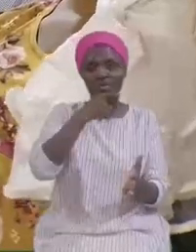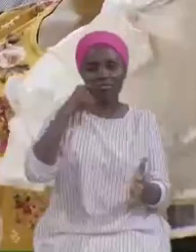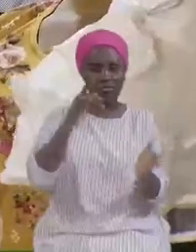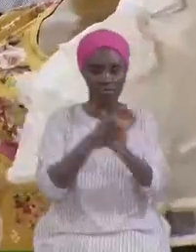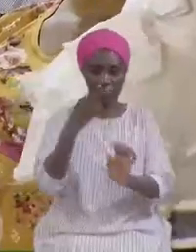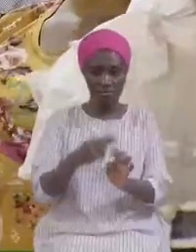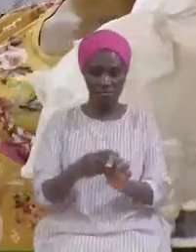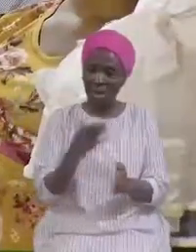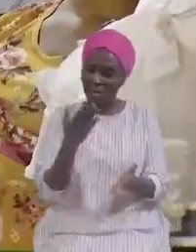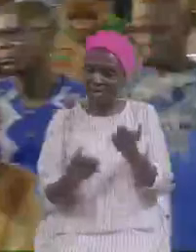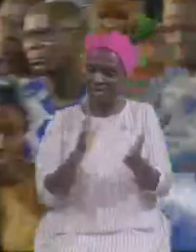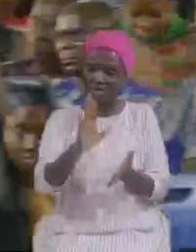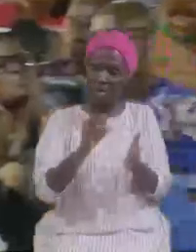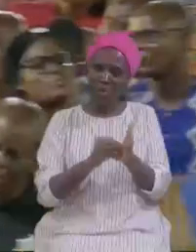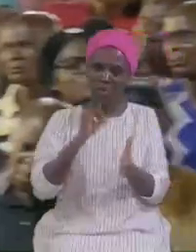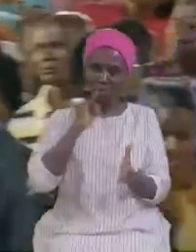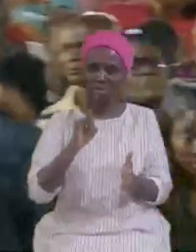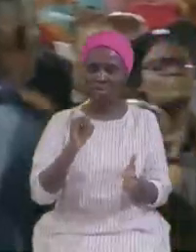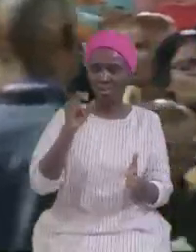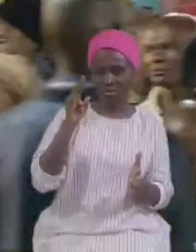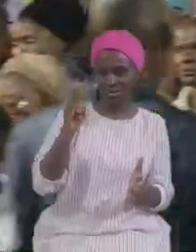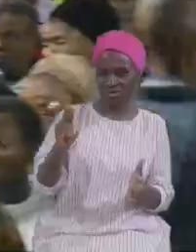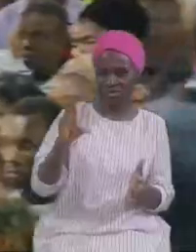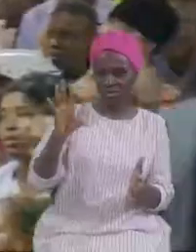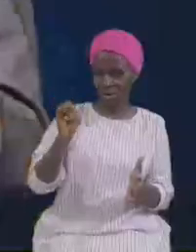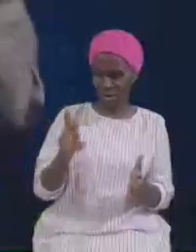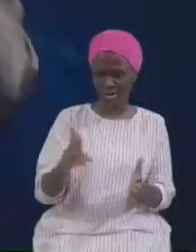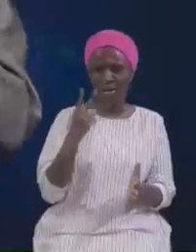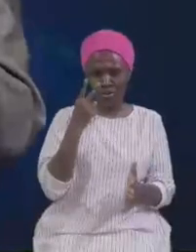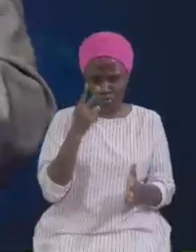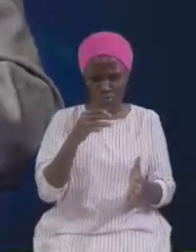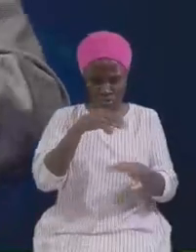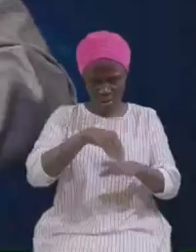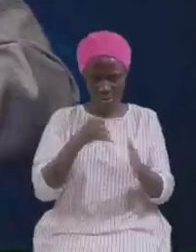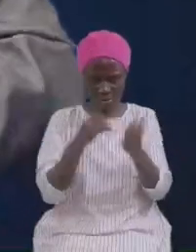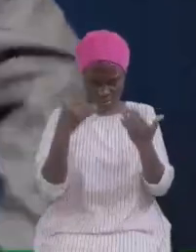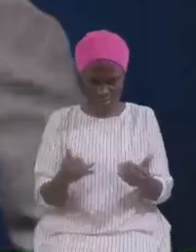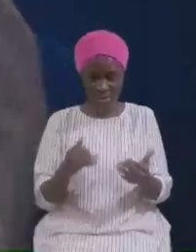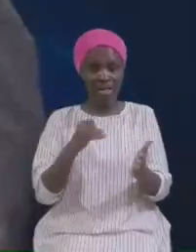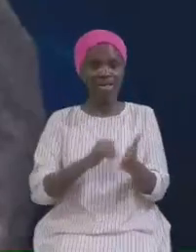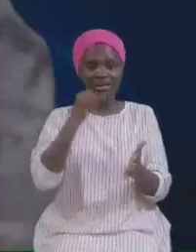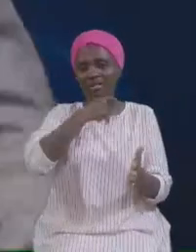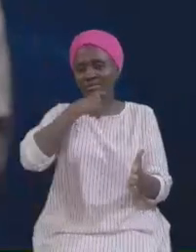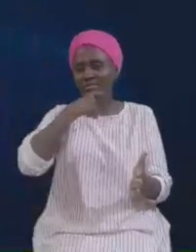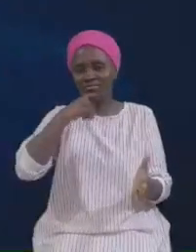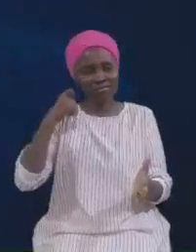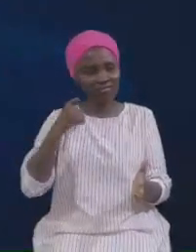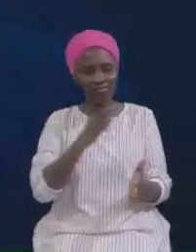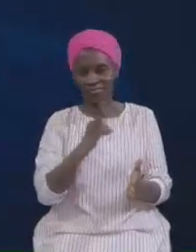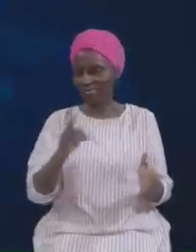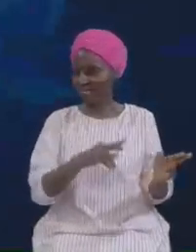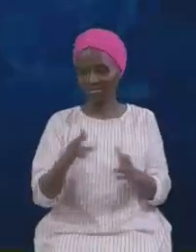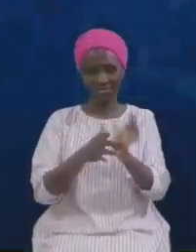c'est l'ulcère? Regarde cela. Cette chose va se dessécher. Aider à dessécher. Est-ce que c'est l'abcès?